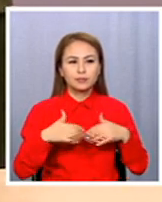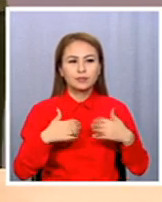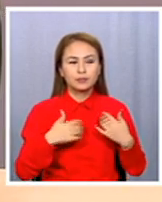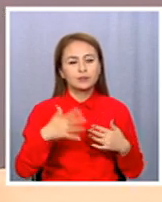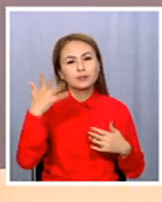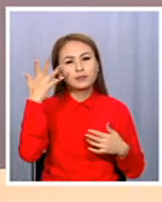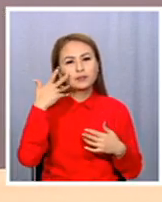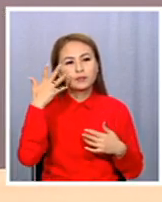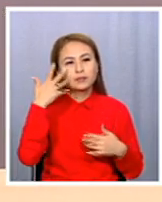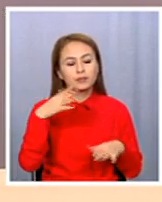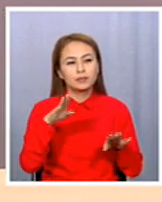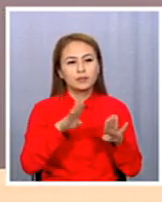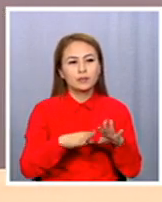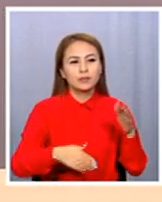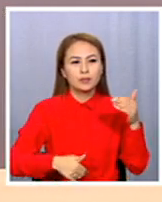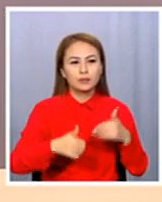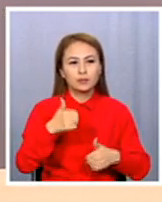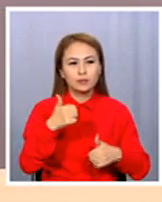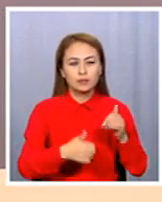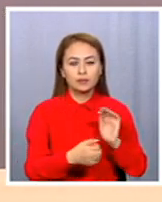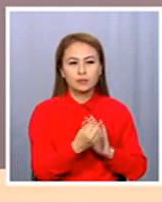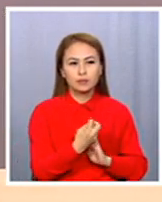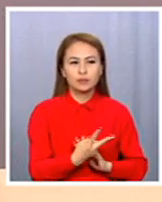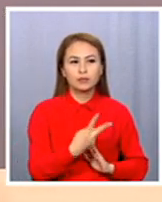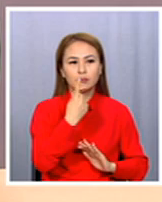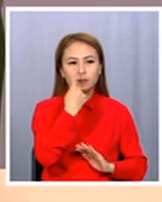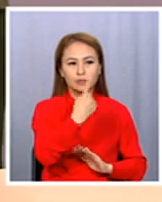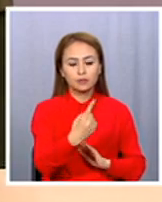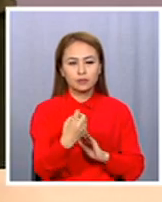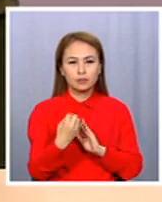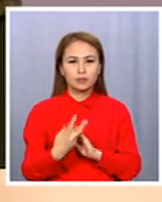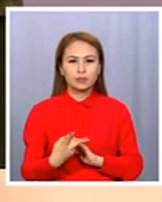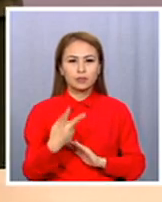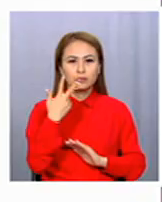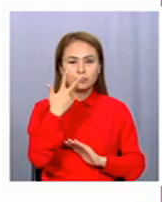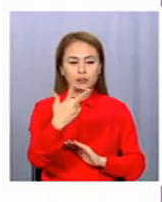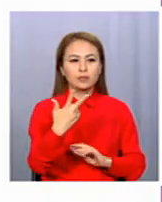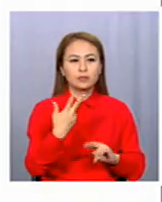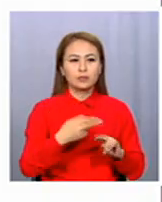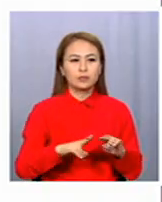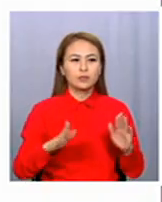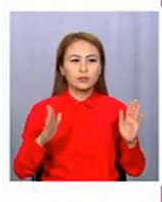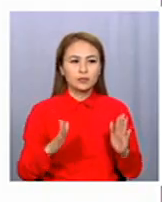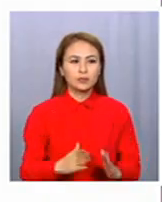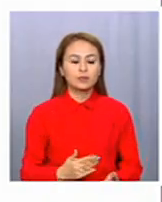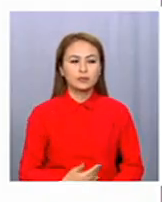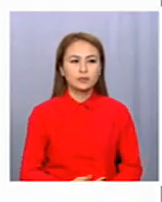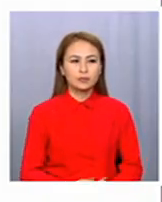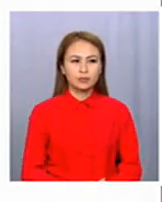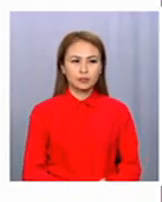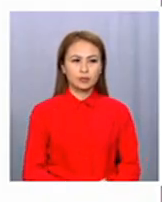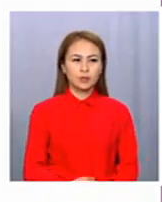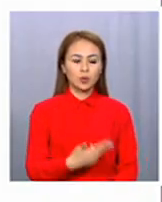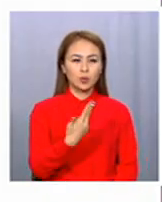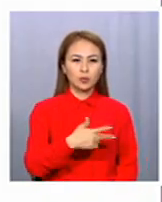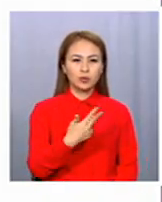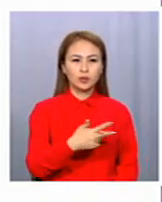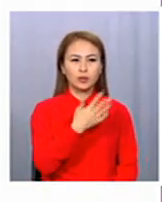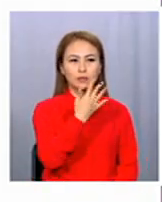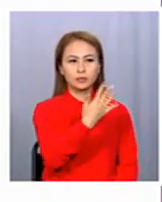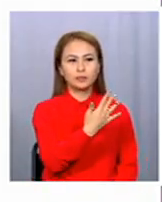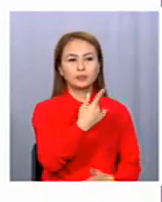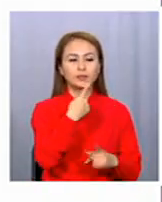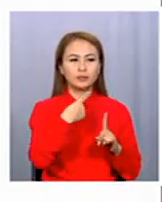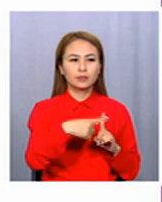кейін салыстырамыз. 12-ден 1, 12-ден 3-тен кем. 30-дан 5 пен 30-дан